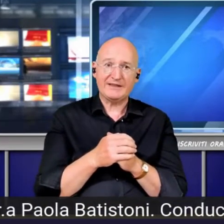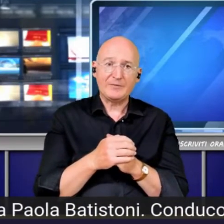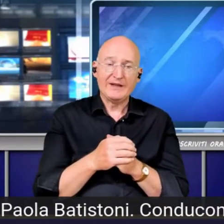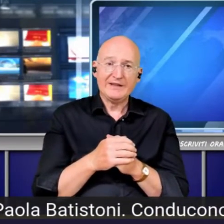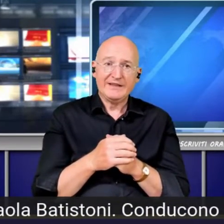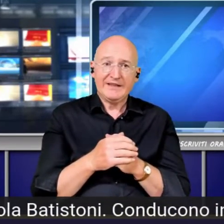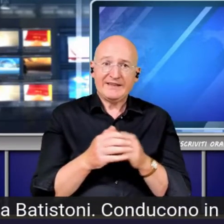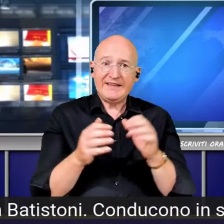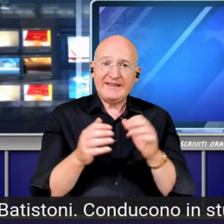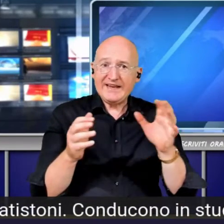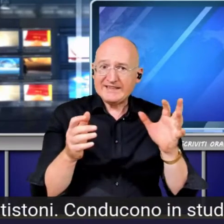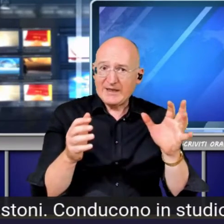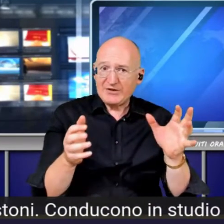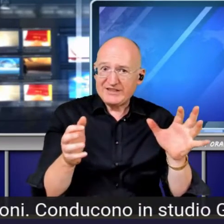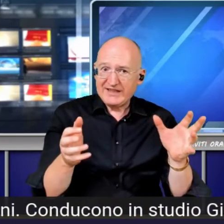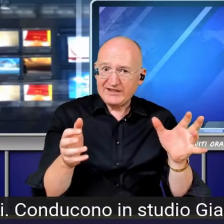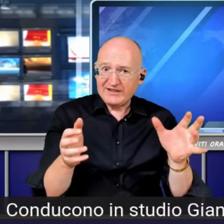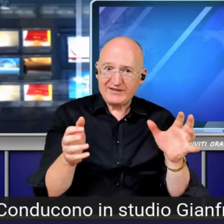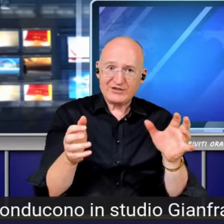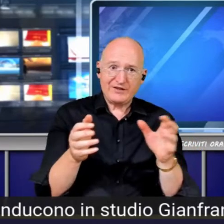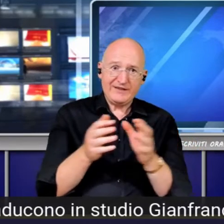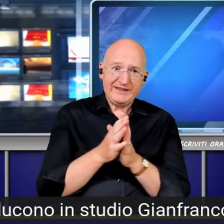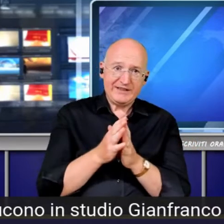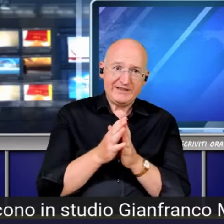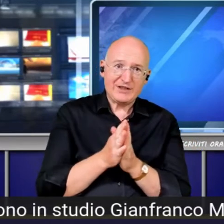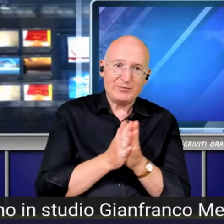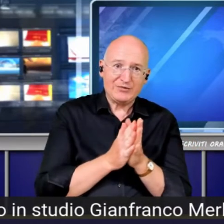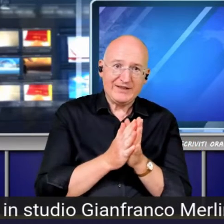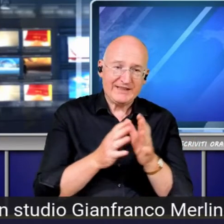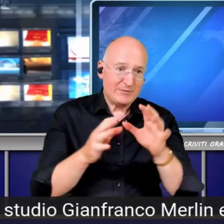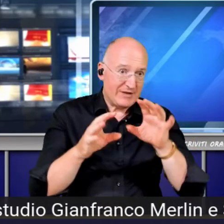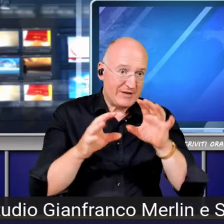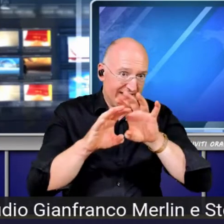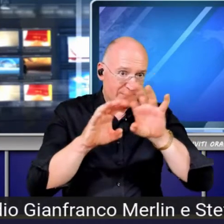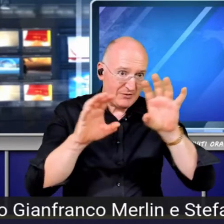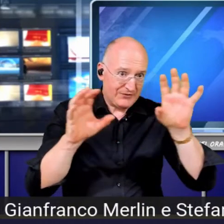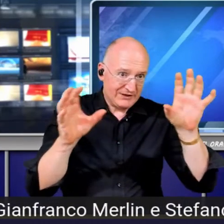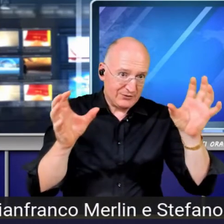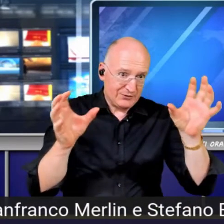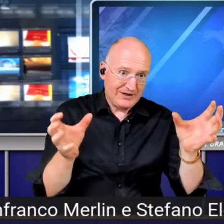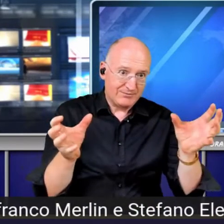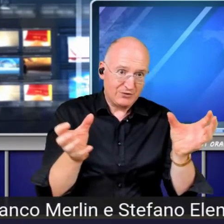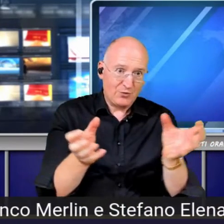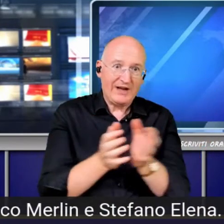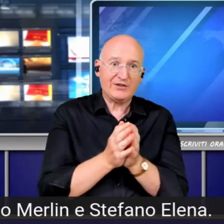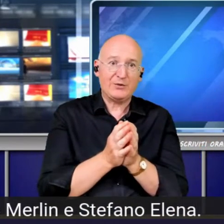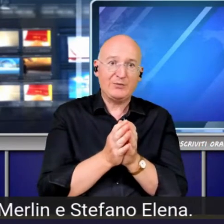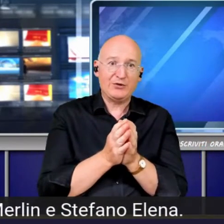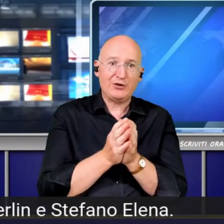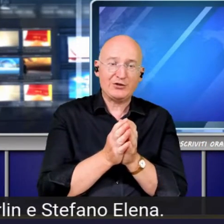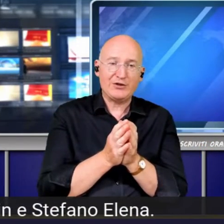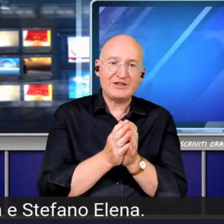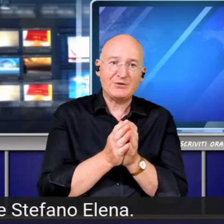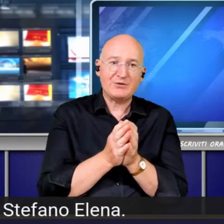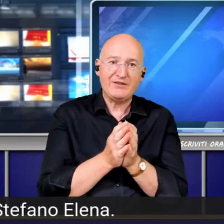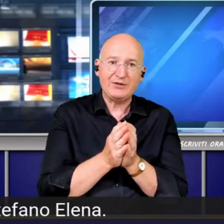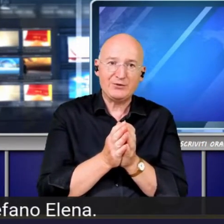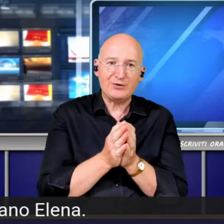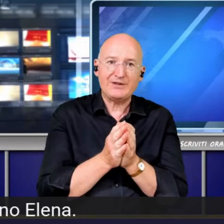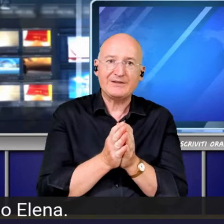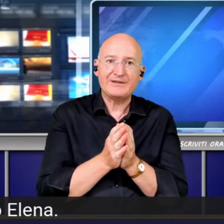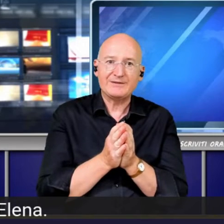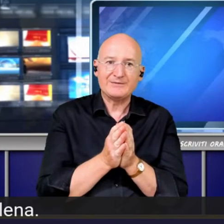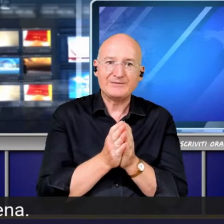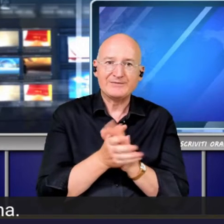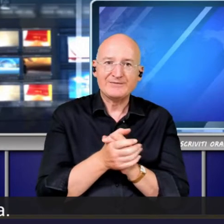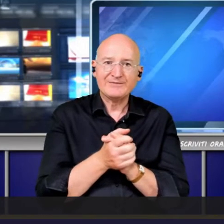bene. investimenti. Direi che stiamo avvicinandoci verso la Sì. fine della nostra puntata. Mi pare che abbiamo fatto un quadro Sì, piuttosto esaustivo io di